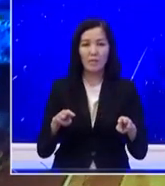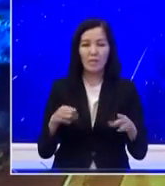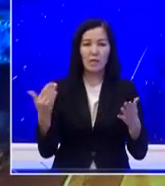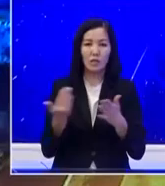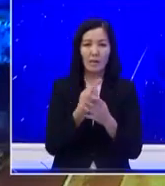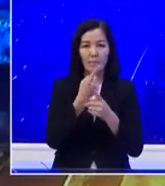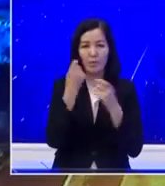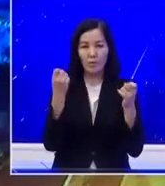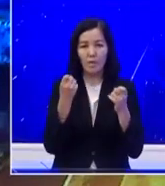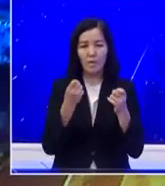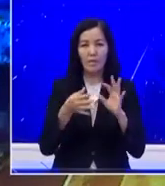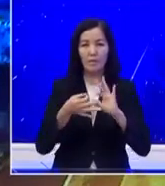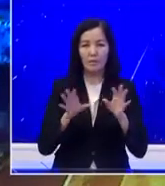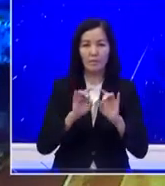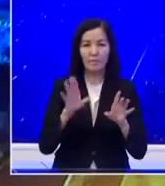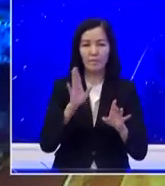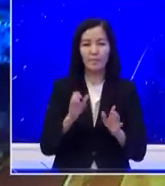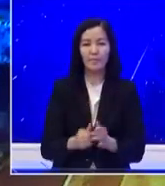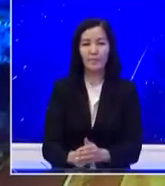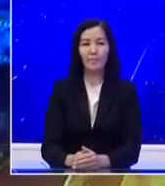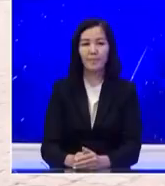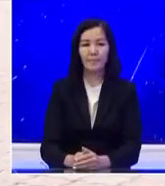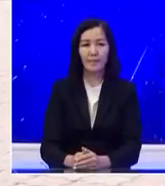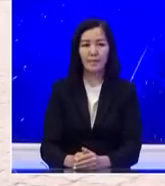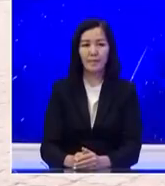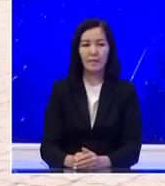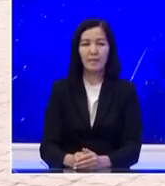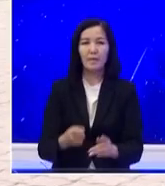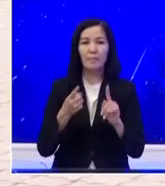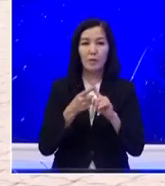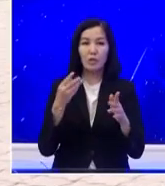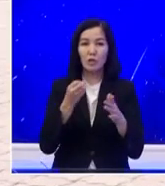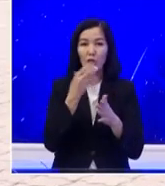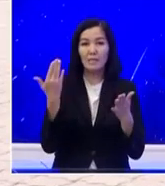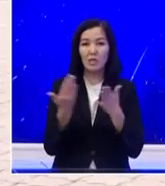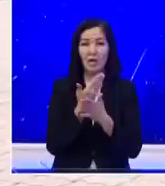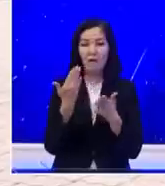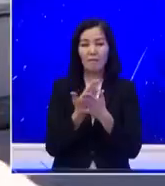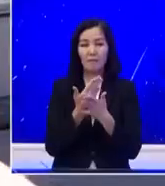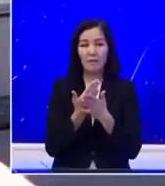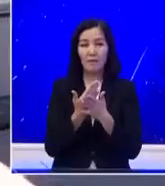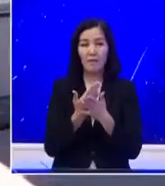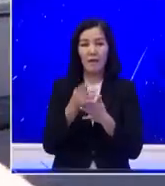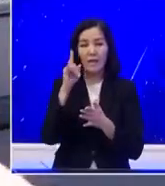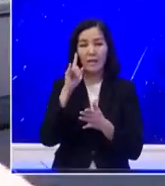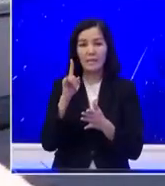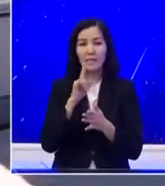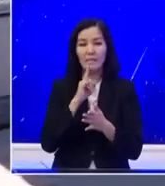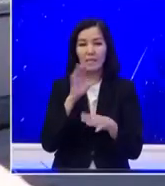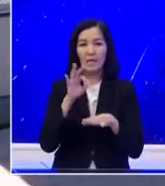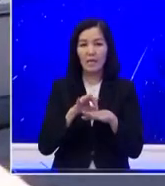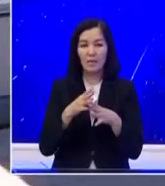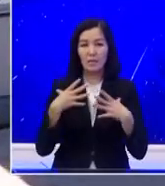жаңа мәлімелер туралы келесі материалда. Бірінші жақсы жаңалықтардан бастайық. Елімізде коронавирустан